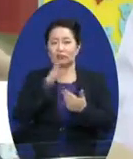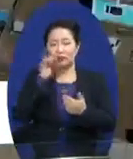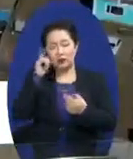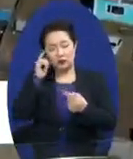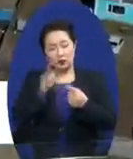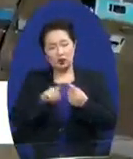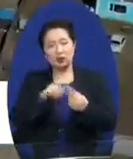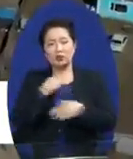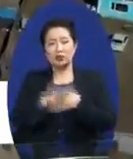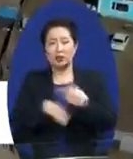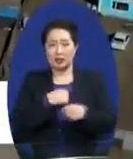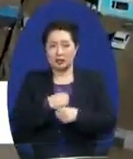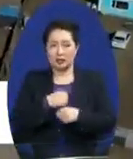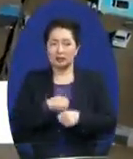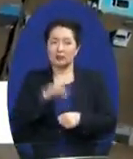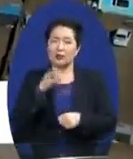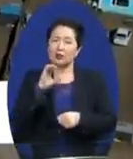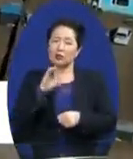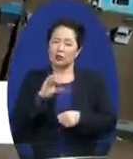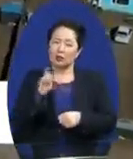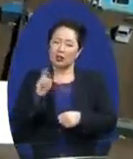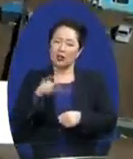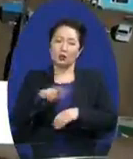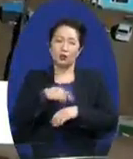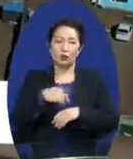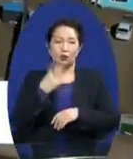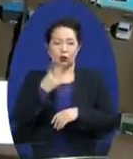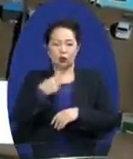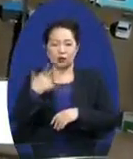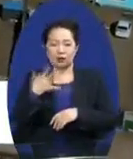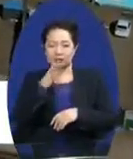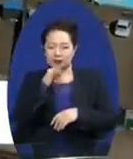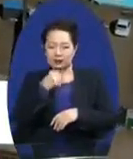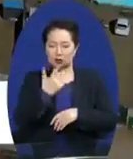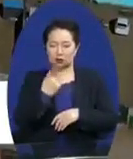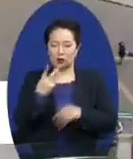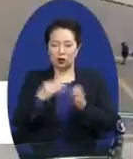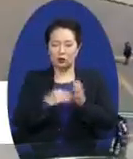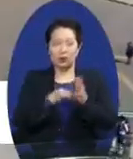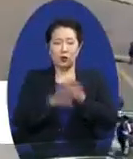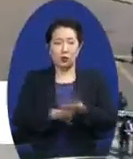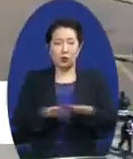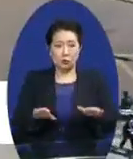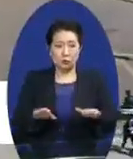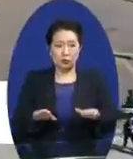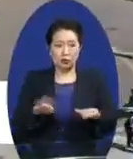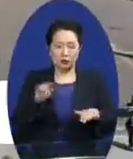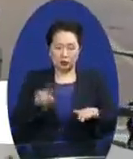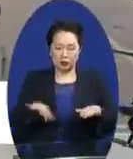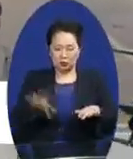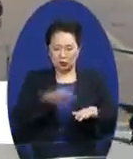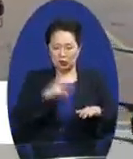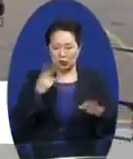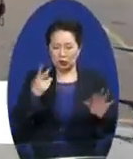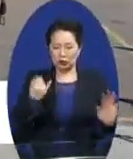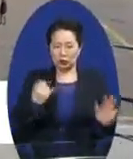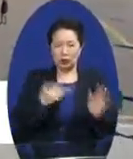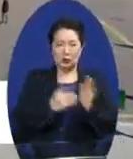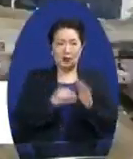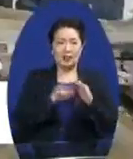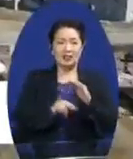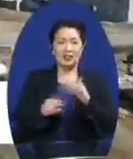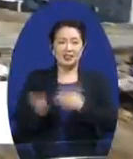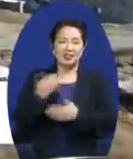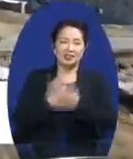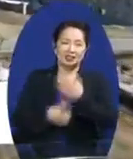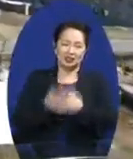зорилттой байжилж байгаа. За сонгино хайрхан дүүргийн хэмжээнд 2-5 насны 32 мянган хүүхэд байдаг. За тэдгээрийн 26 мянган цэцэрлэгт явж